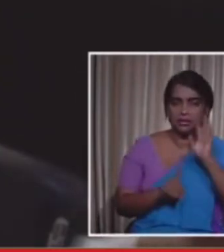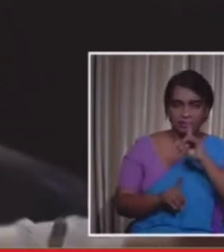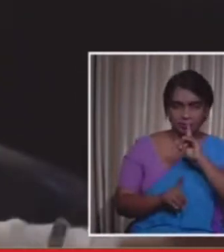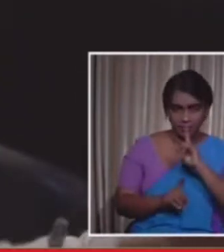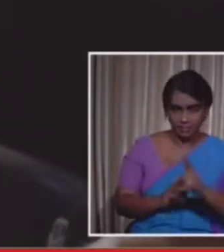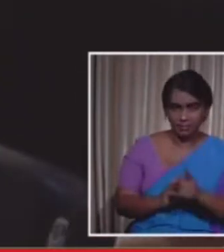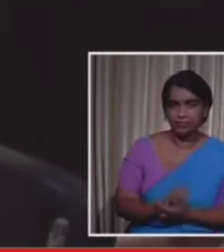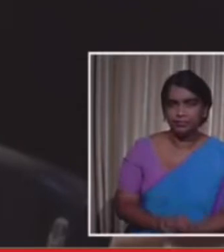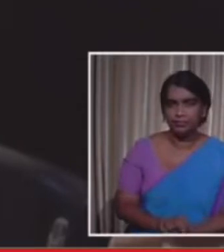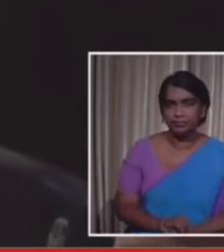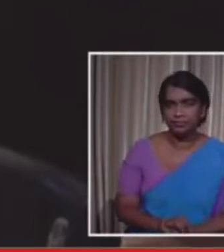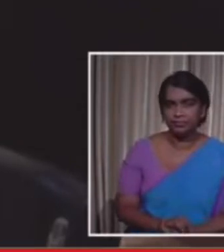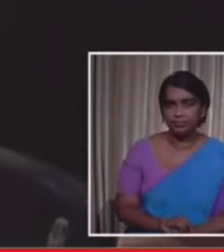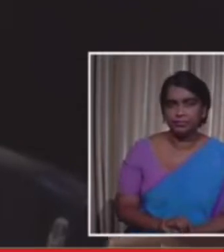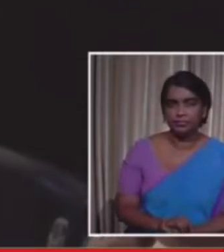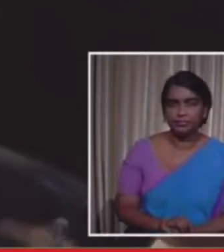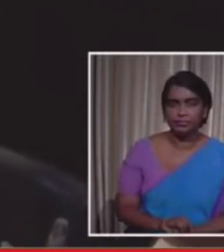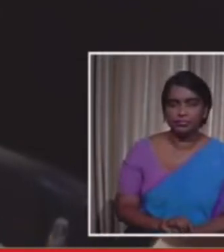සිටිනවා.